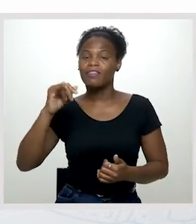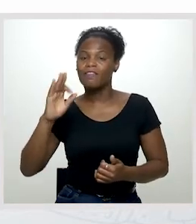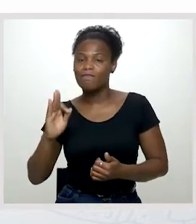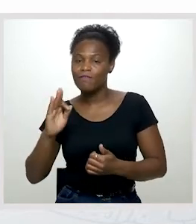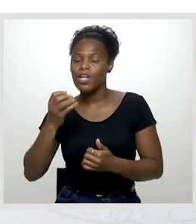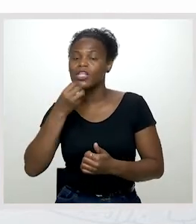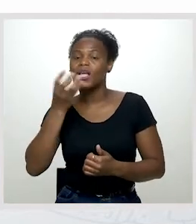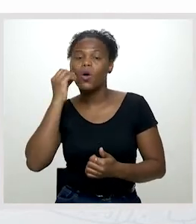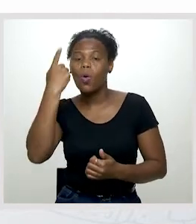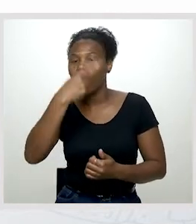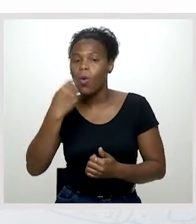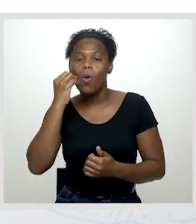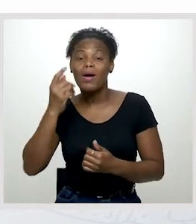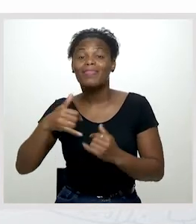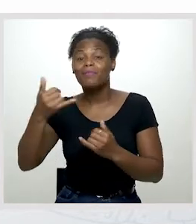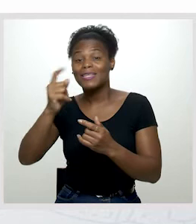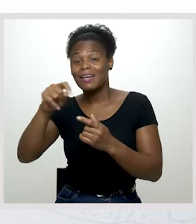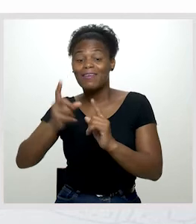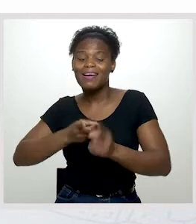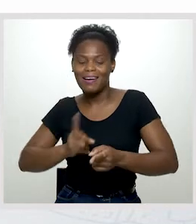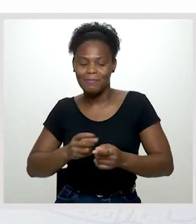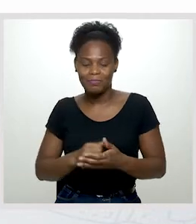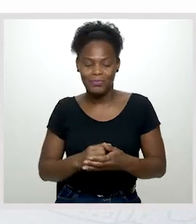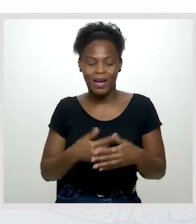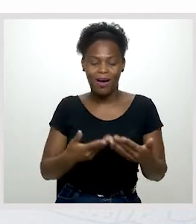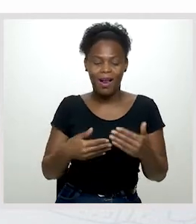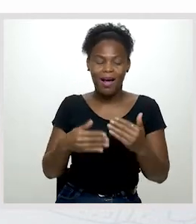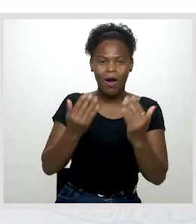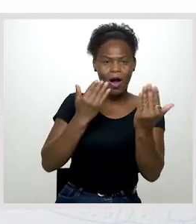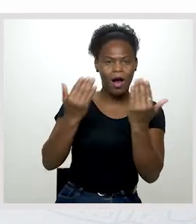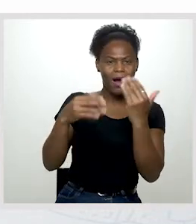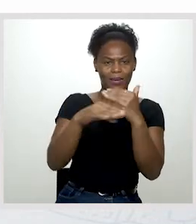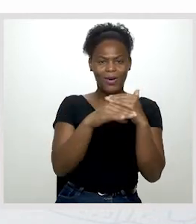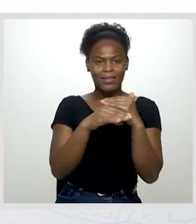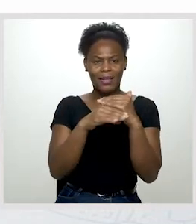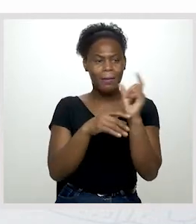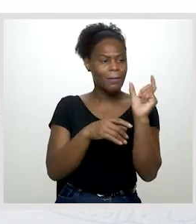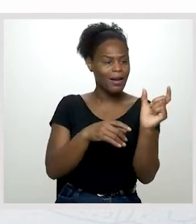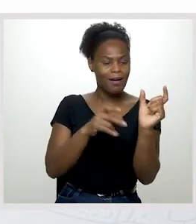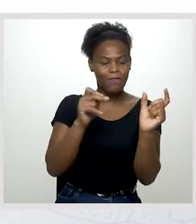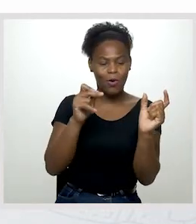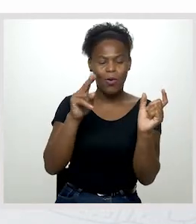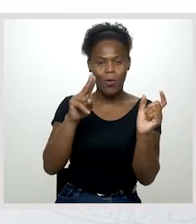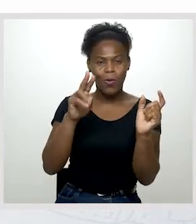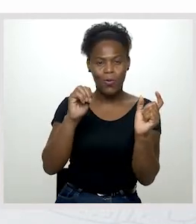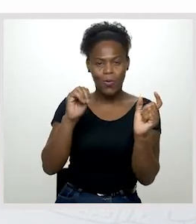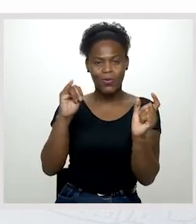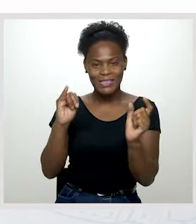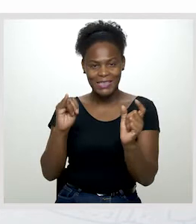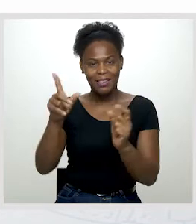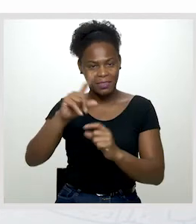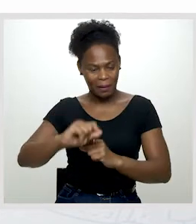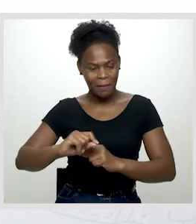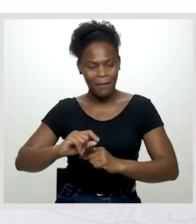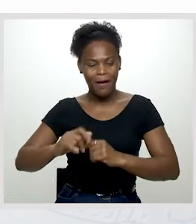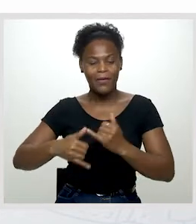bien. Pour le comparatif d'égalité, on a le mot aussi. On met aussi,